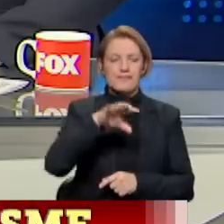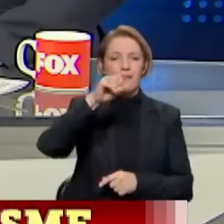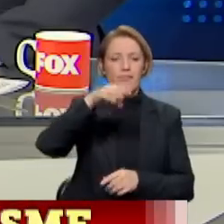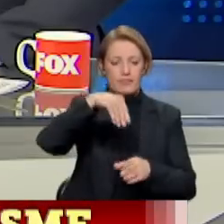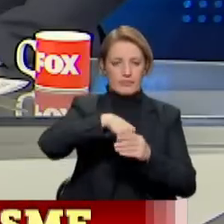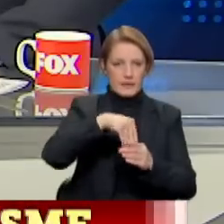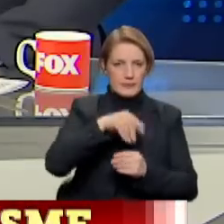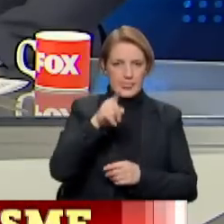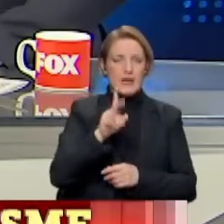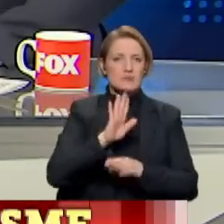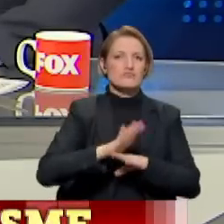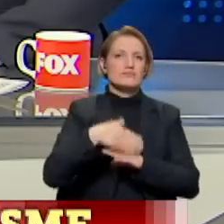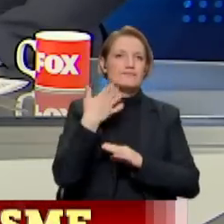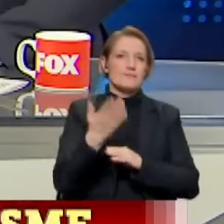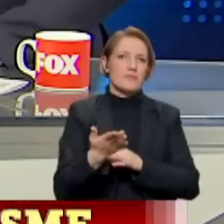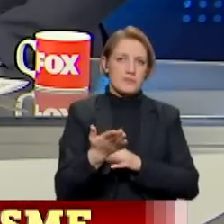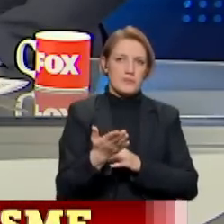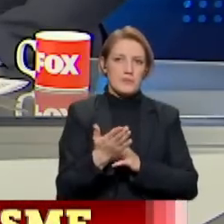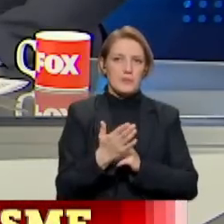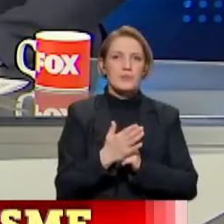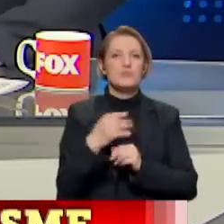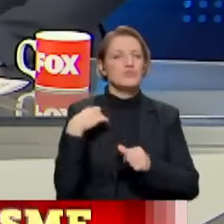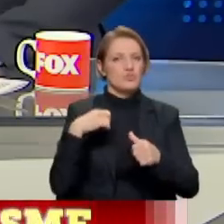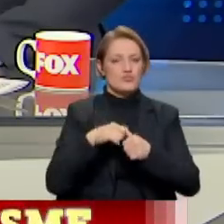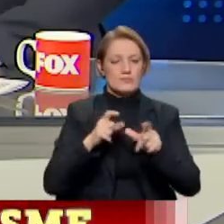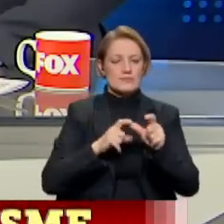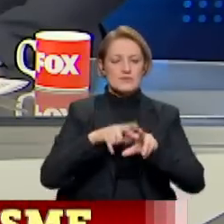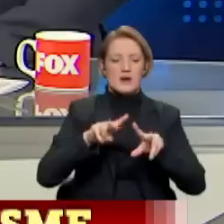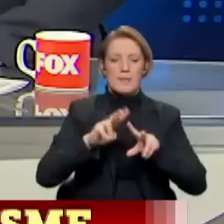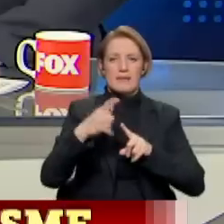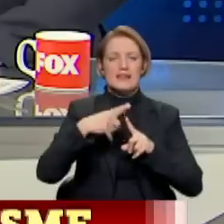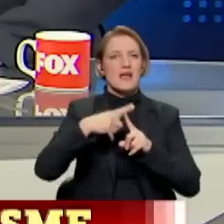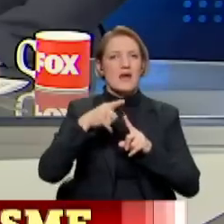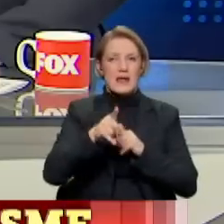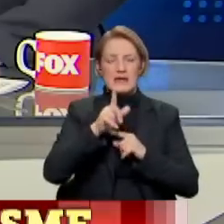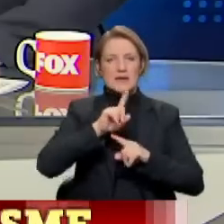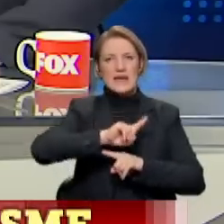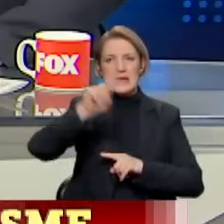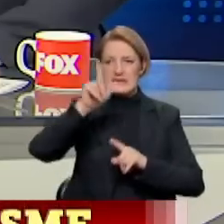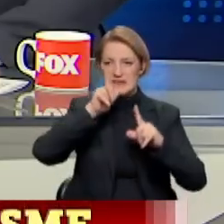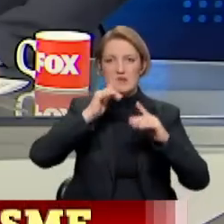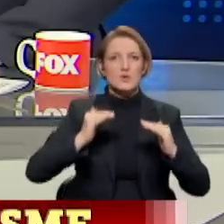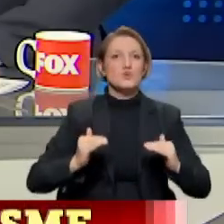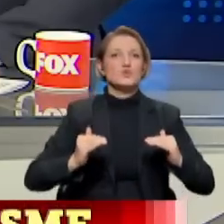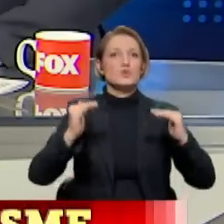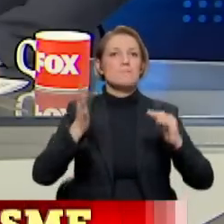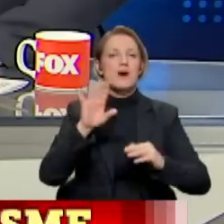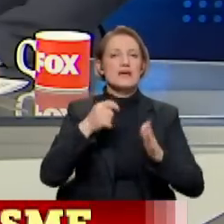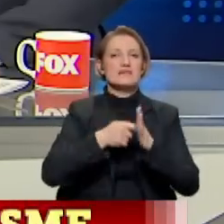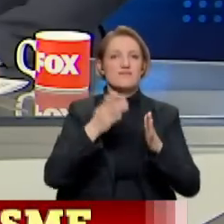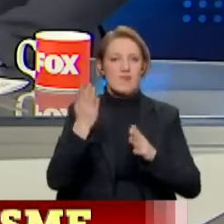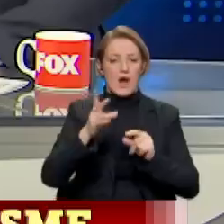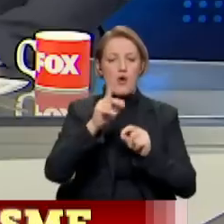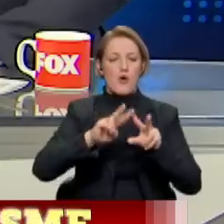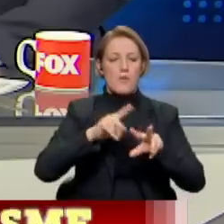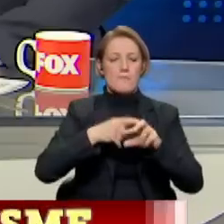Parti içinden. Sonra yine Şamil Tayyar'la birlikte itiraz sesi yükselten başka isimler de vardı. Ömer